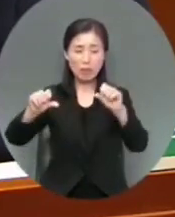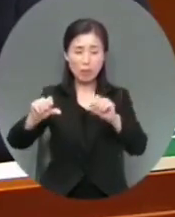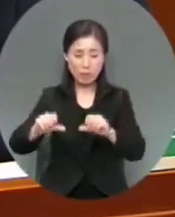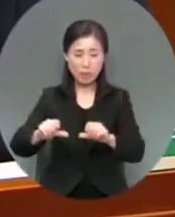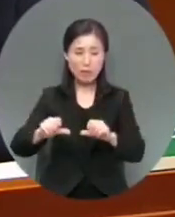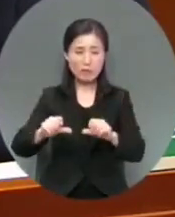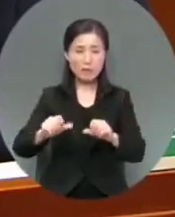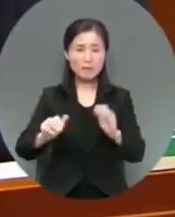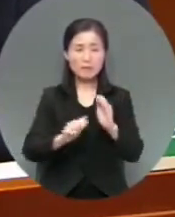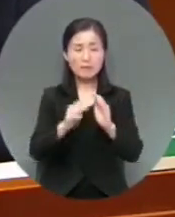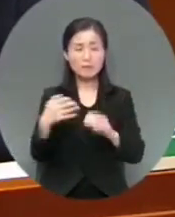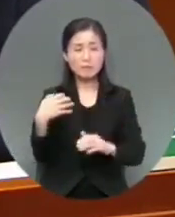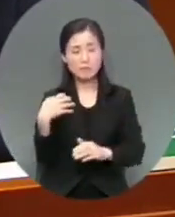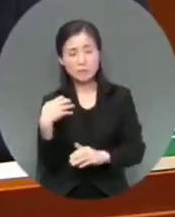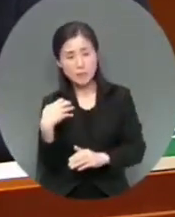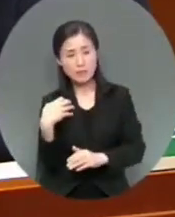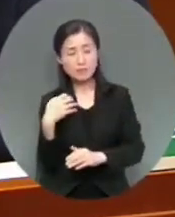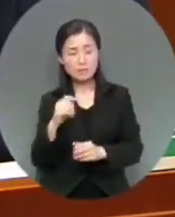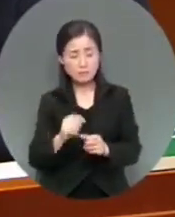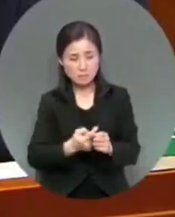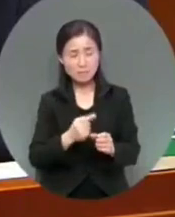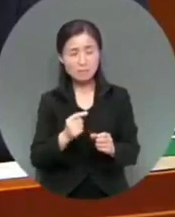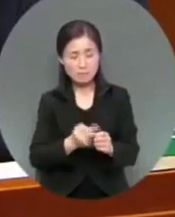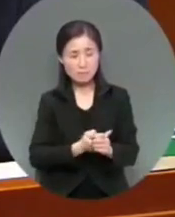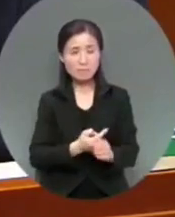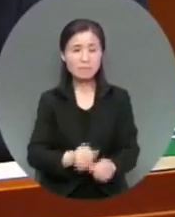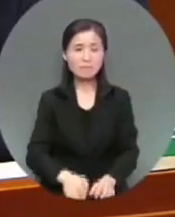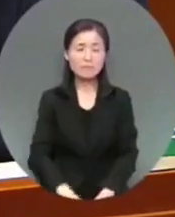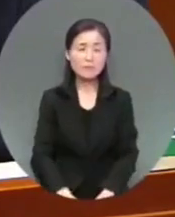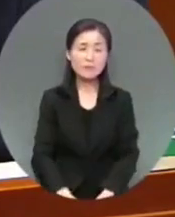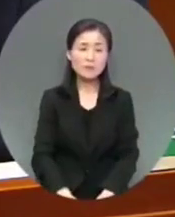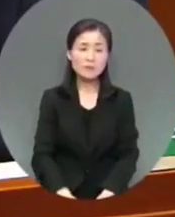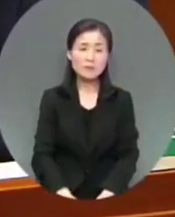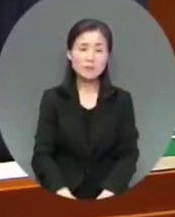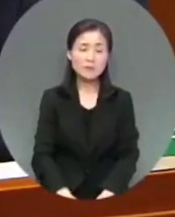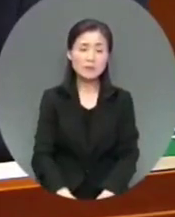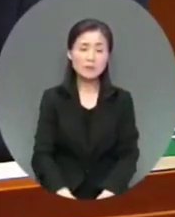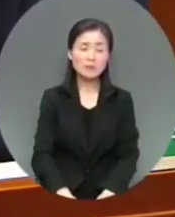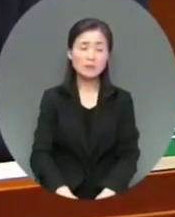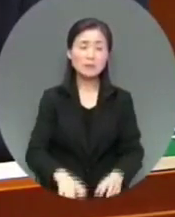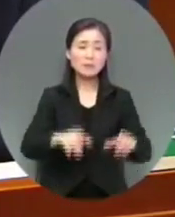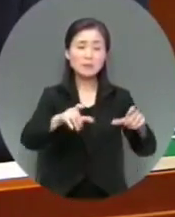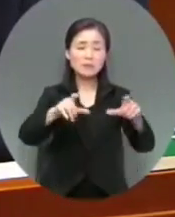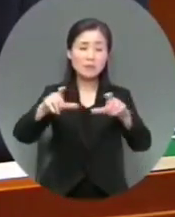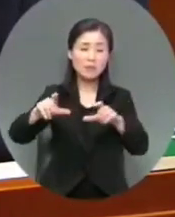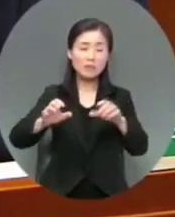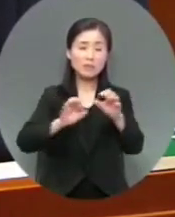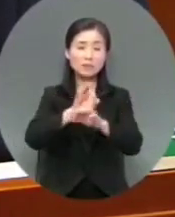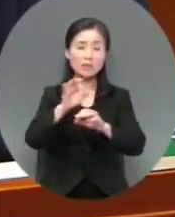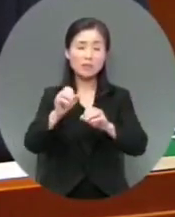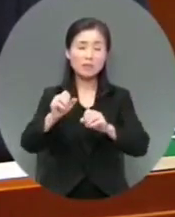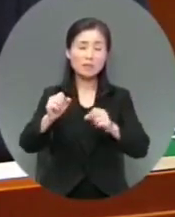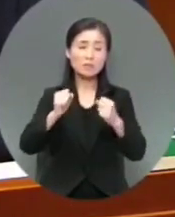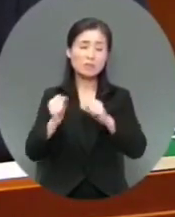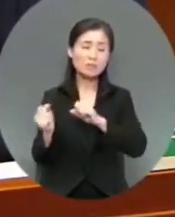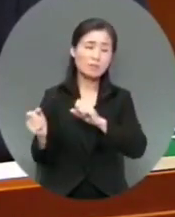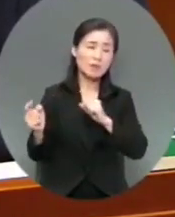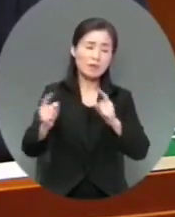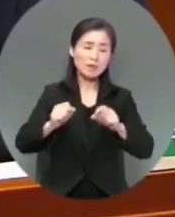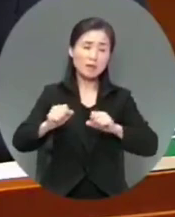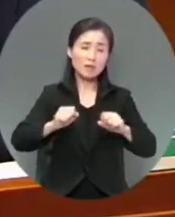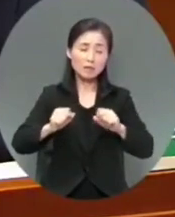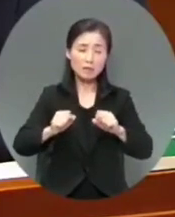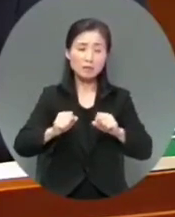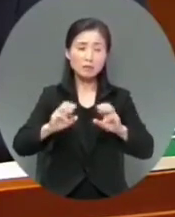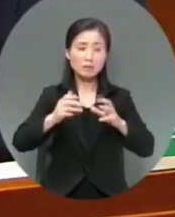가계 부담이 많이 생기면 이렇게 될 수밖에 없는데요. 그렇기 때문에 지역 경제 활력을 불어넣으면서도 국민의 생활